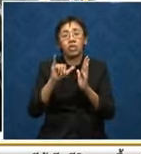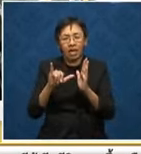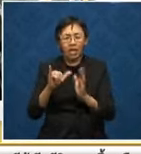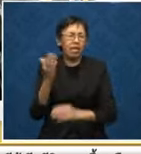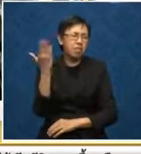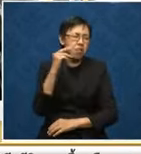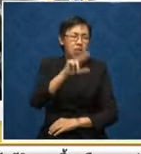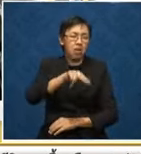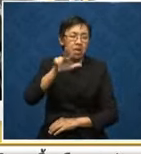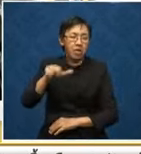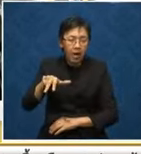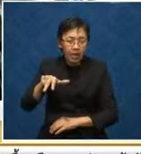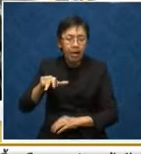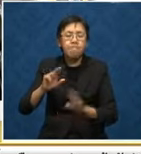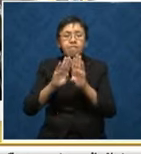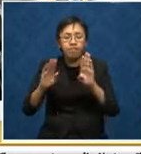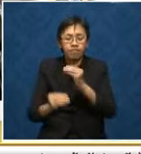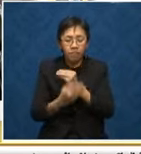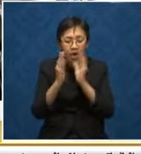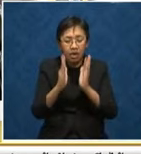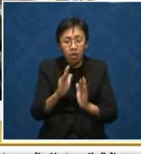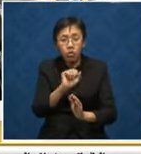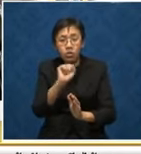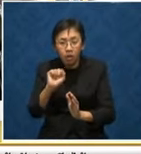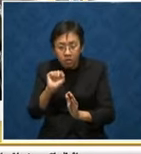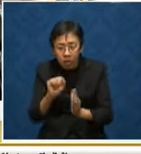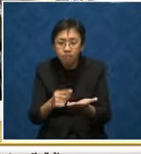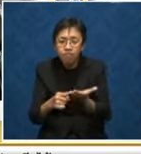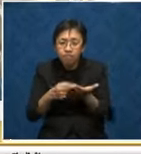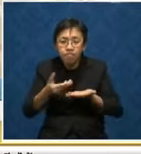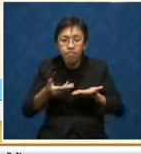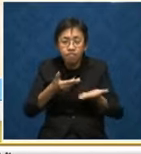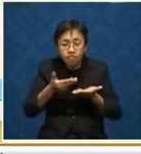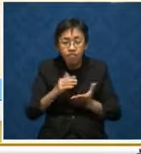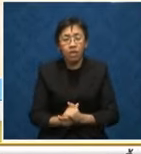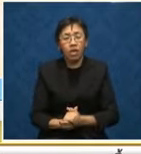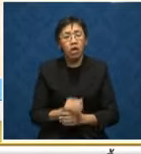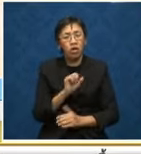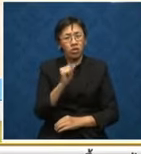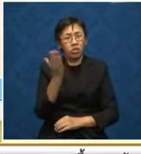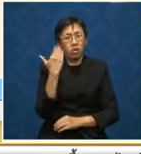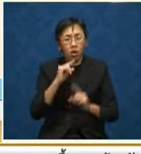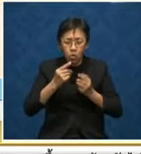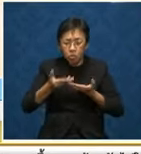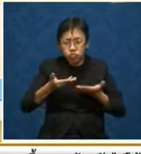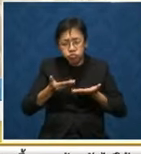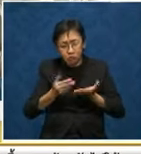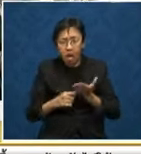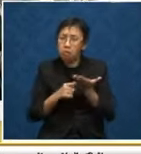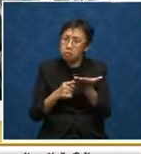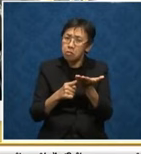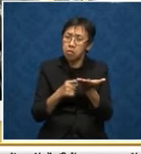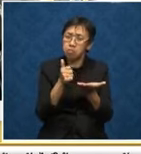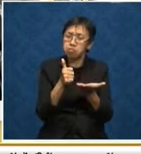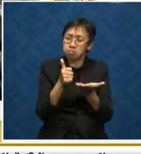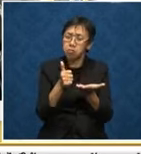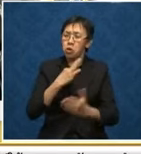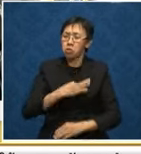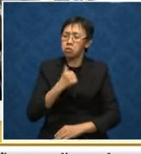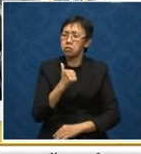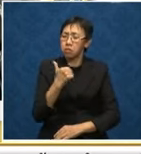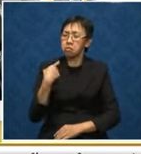ทยผมติดตามสภาชุดที่แล้วก็ขยันขันแข็งมีประโยชน์อย่างที่ท่านประธานกราบเรียนแต่ผมอย